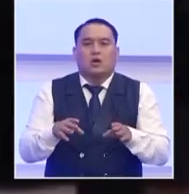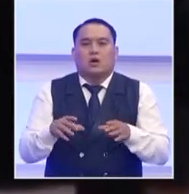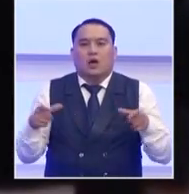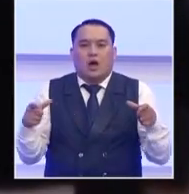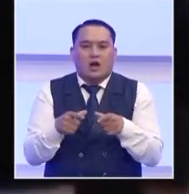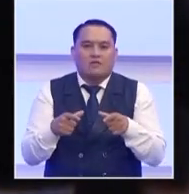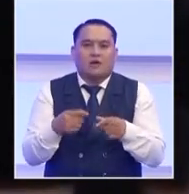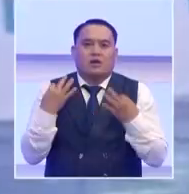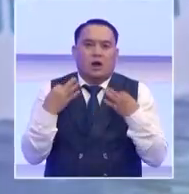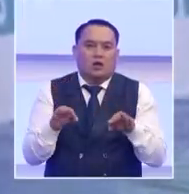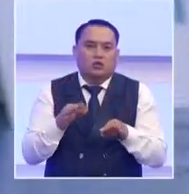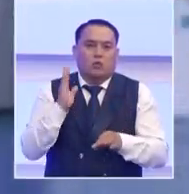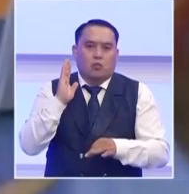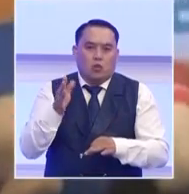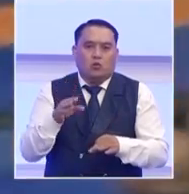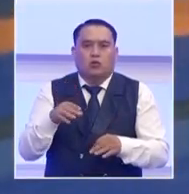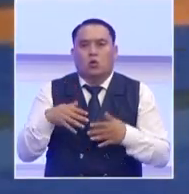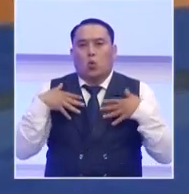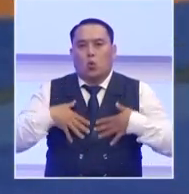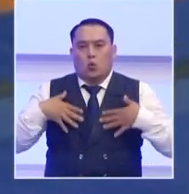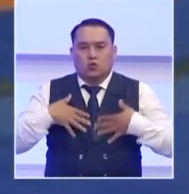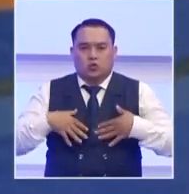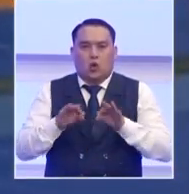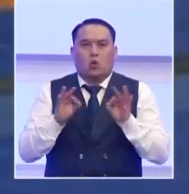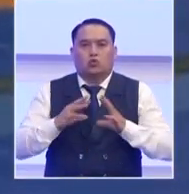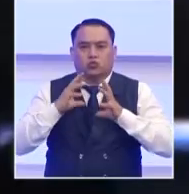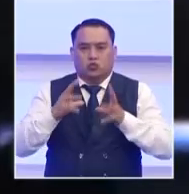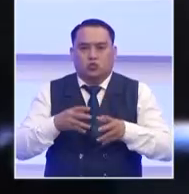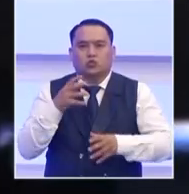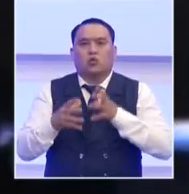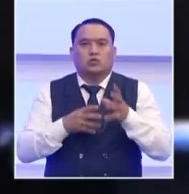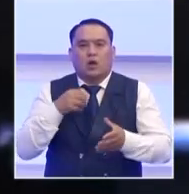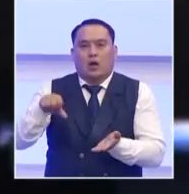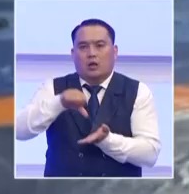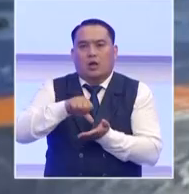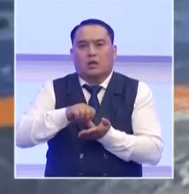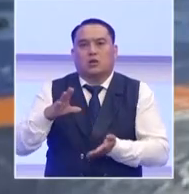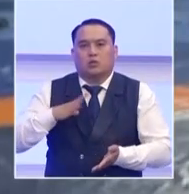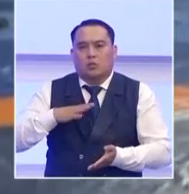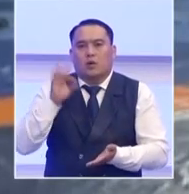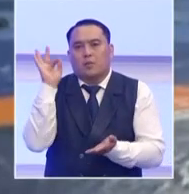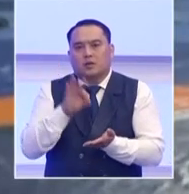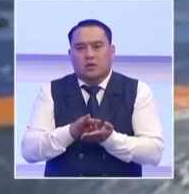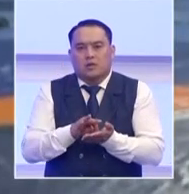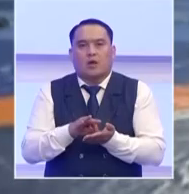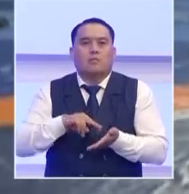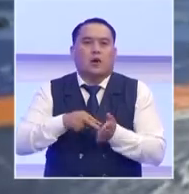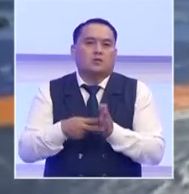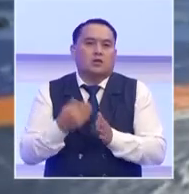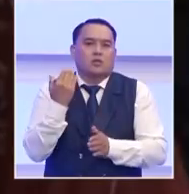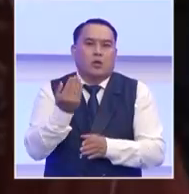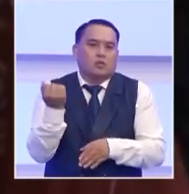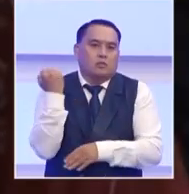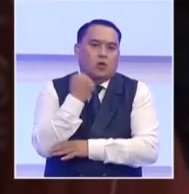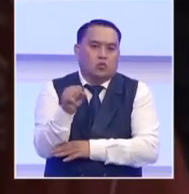жарыс өткізуге рұқсат берілер болса, күзде Грузияда болатын дүниежүзілік додаға қатысуды жоспарлап отыр.